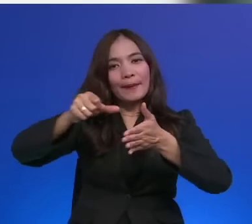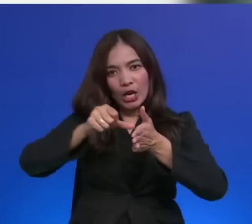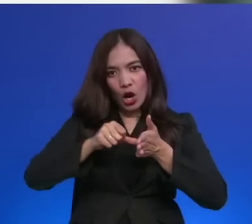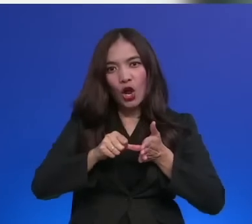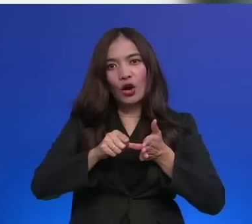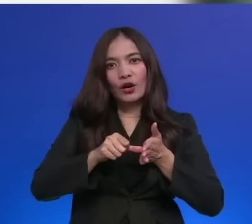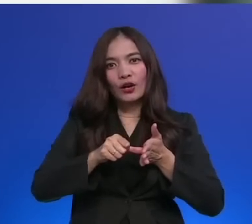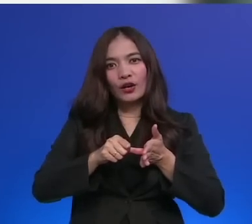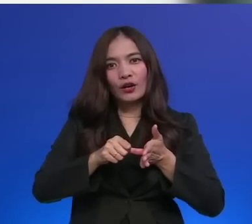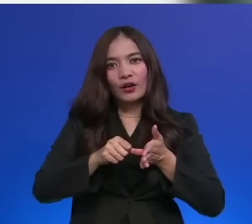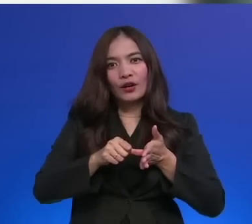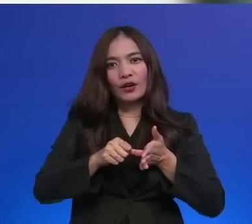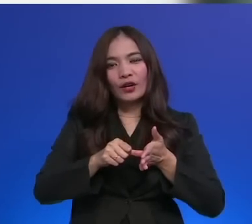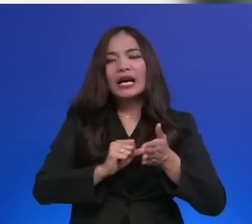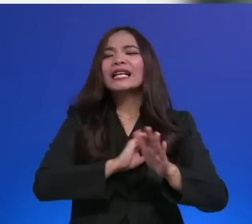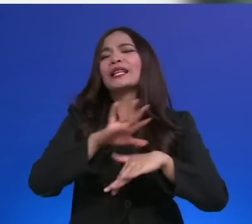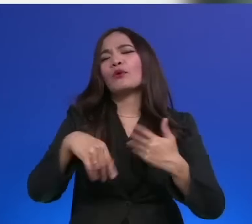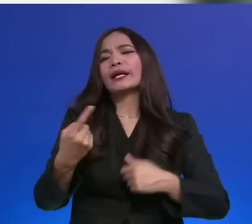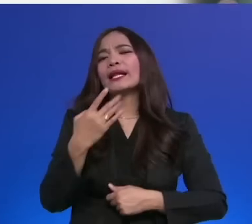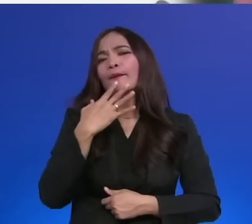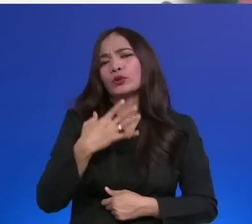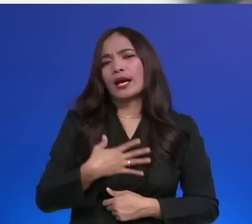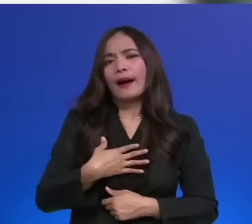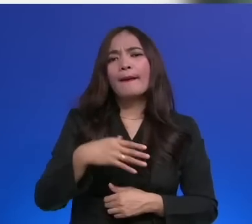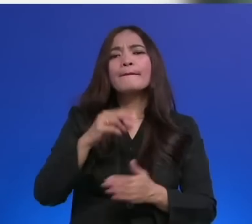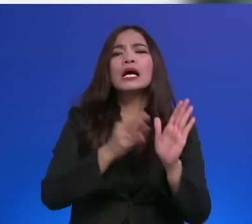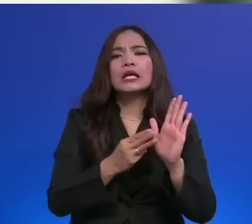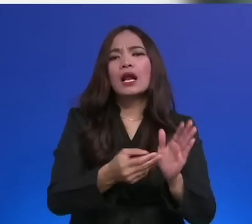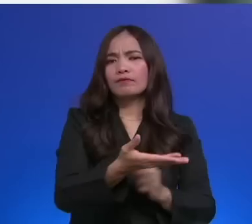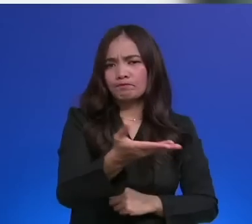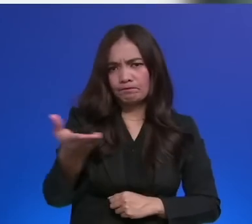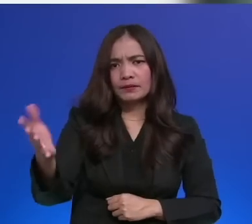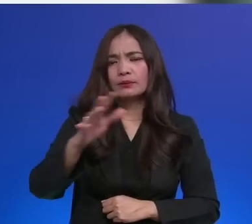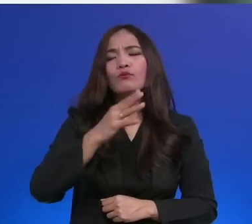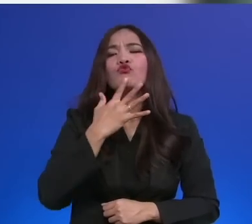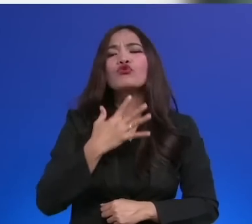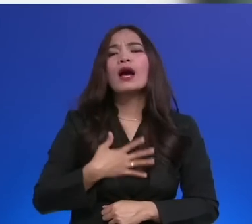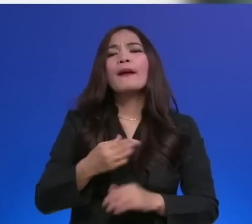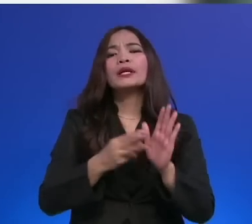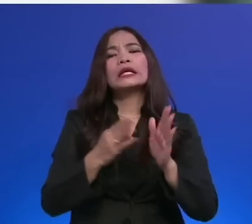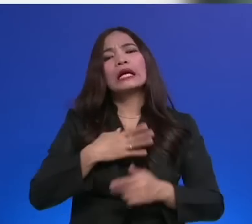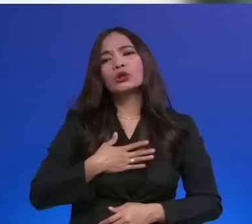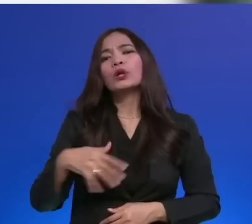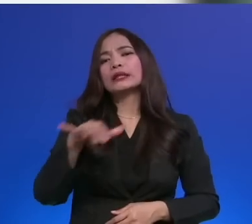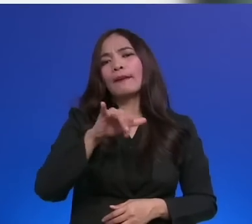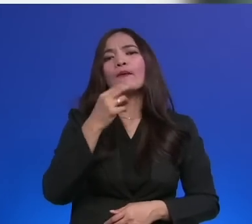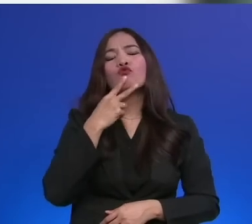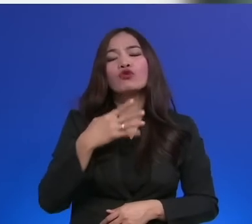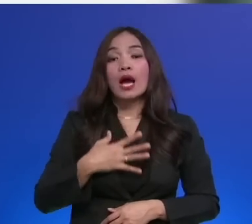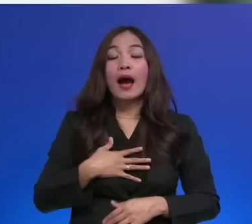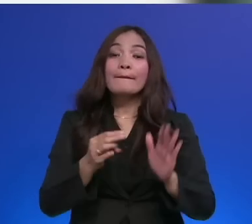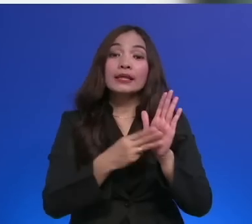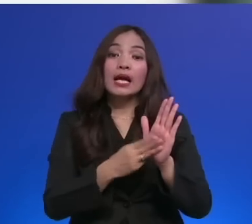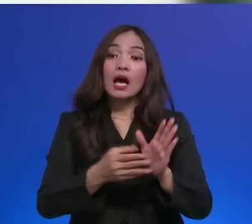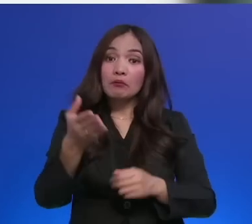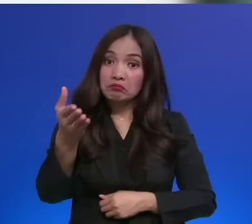saudaraku. Semua kita punya masalah. Anda punya masalah, saya pun juga masalah. Masalah saudara